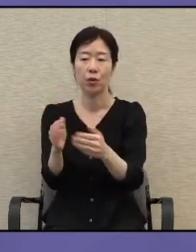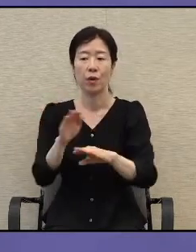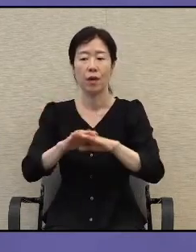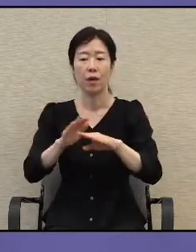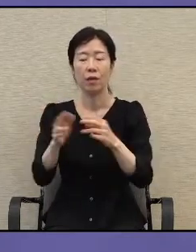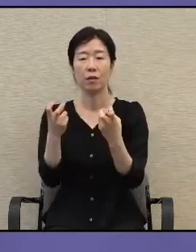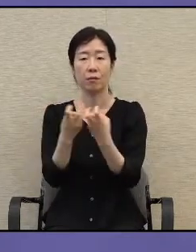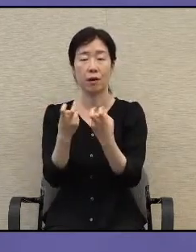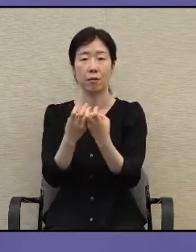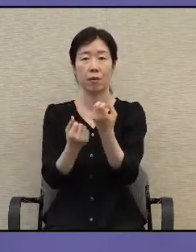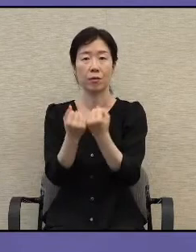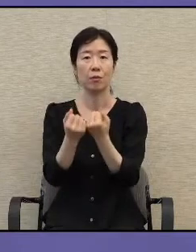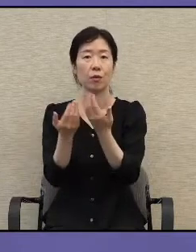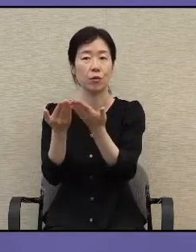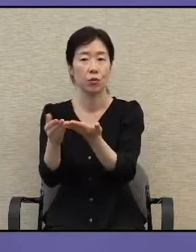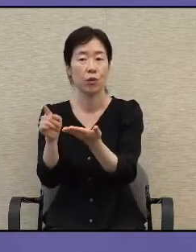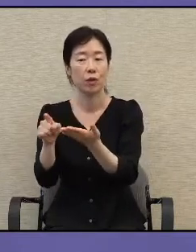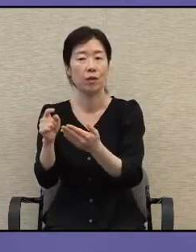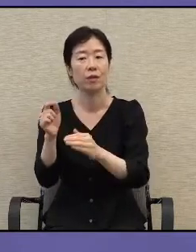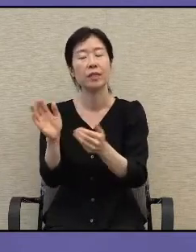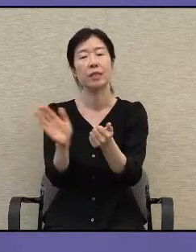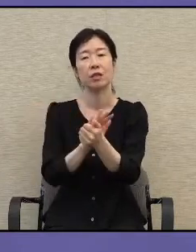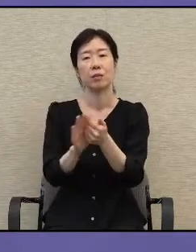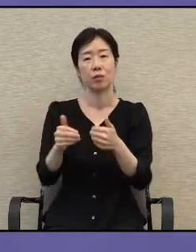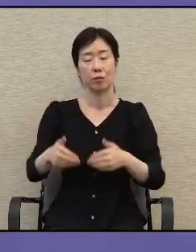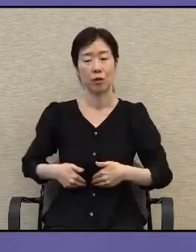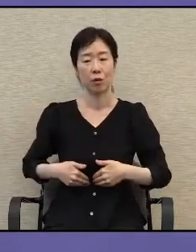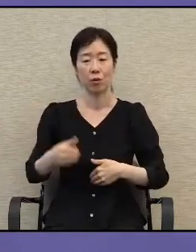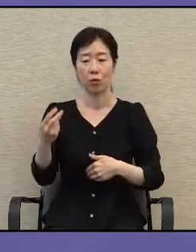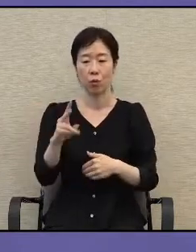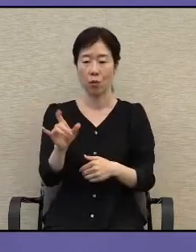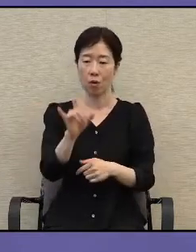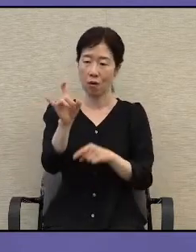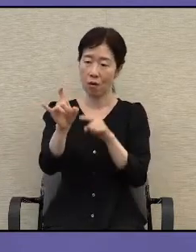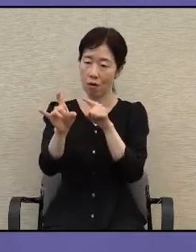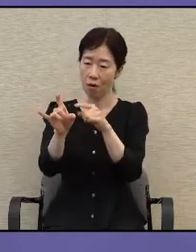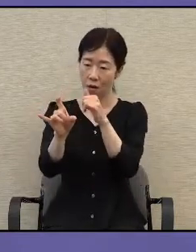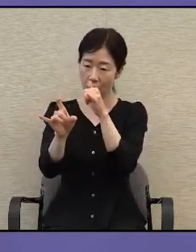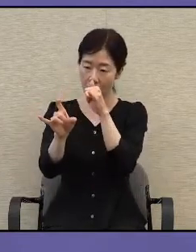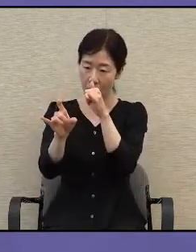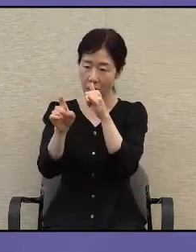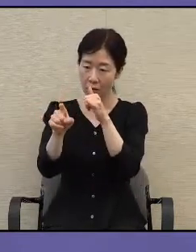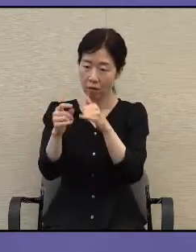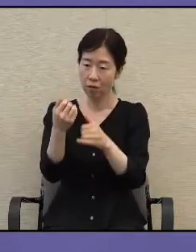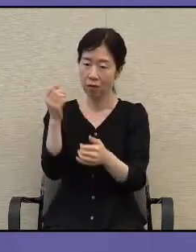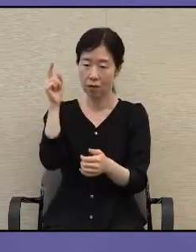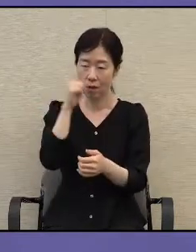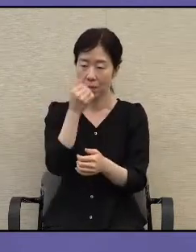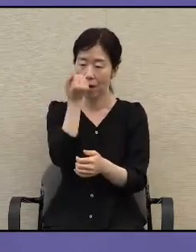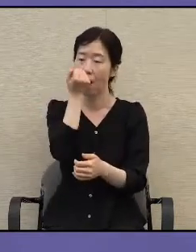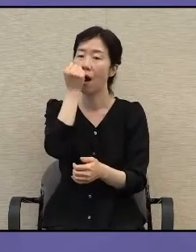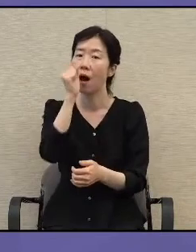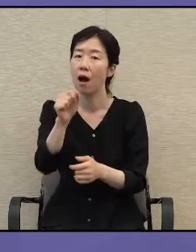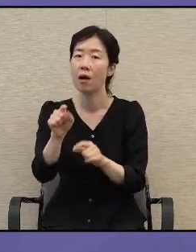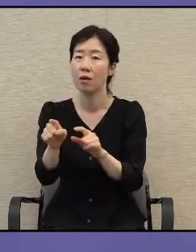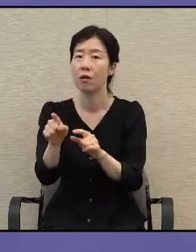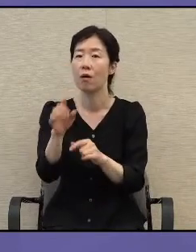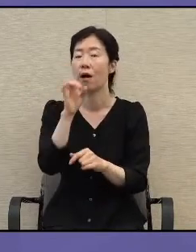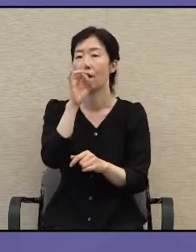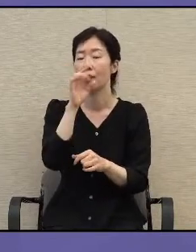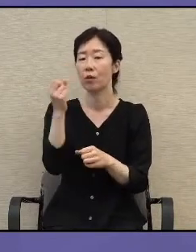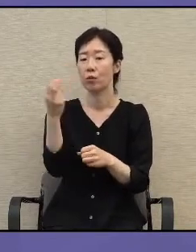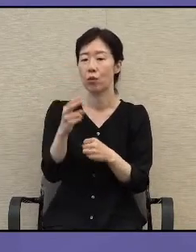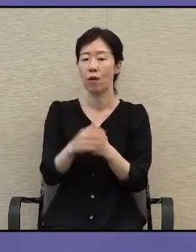서비스, 그리고 지역 내 확진자 격리자에 대한 어떤 낙인이나 차별 해소를 위한 공중보건 교육, 또 이 가짜 뉴스나 거짓 정보에